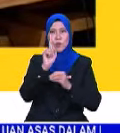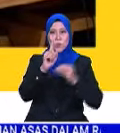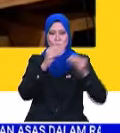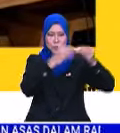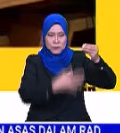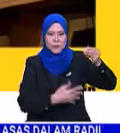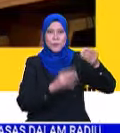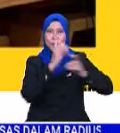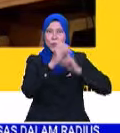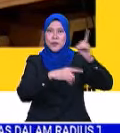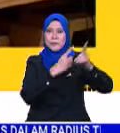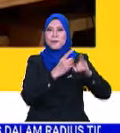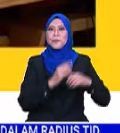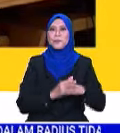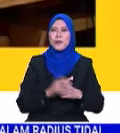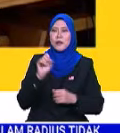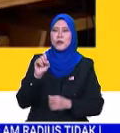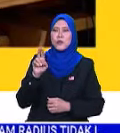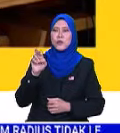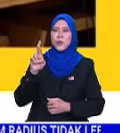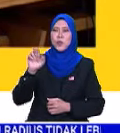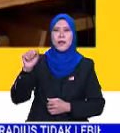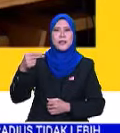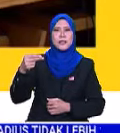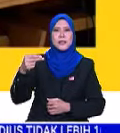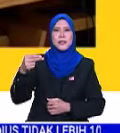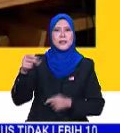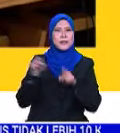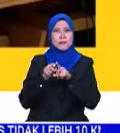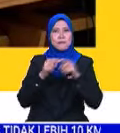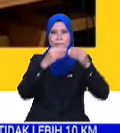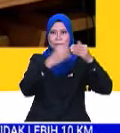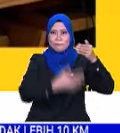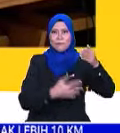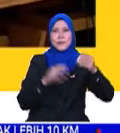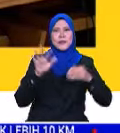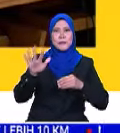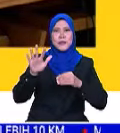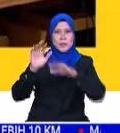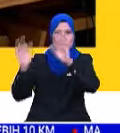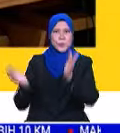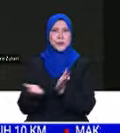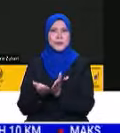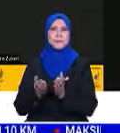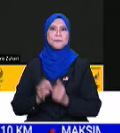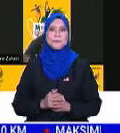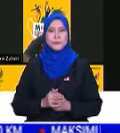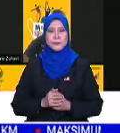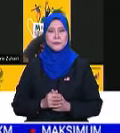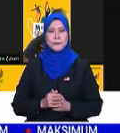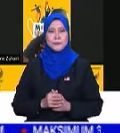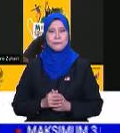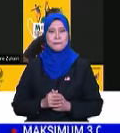ranking dunia. Dan Suresh juga ranking kelima dunia.